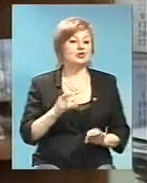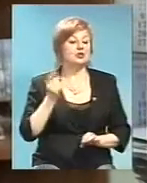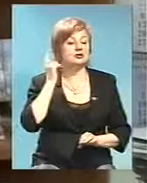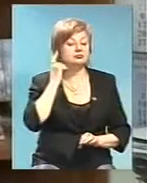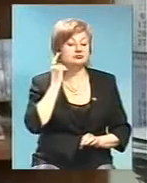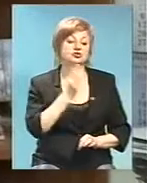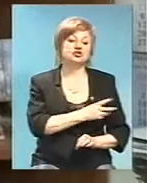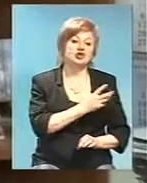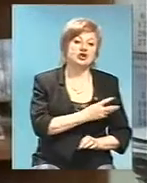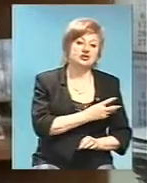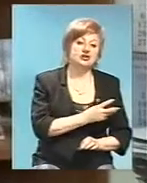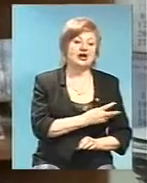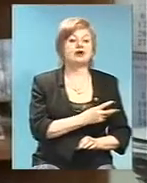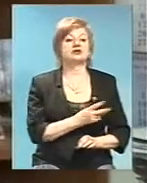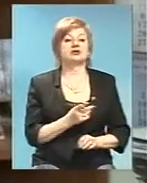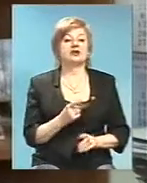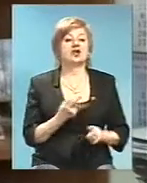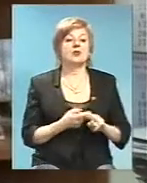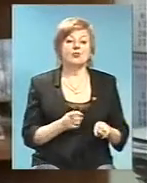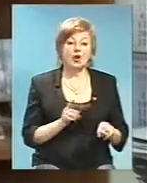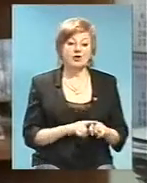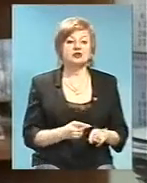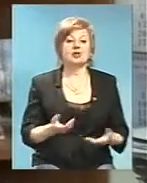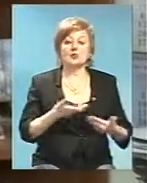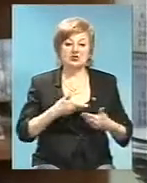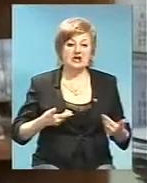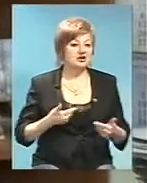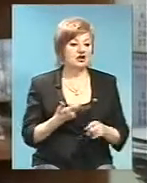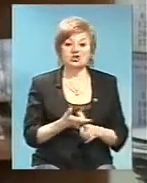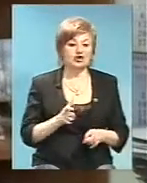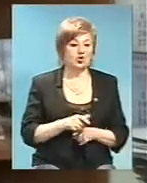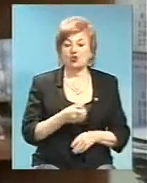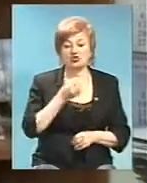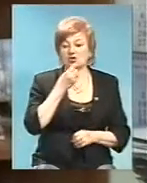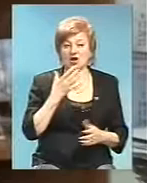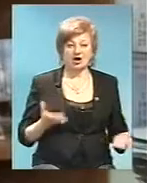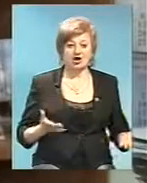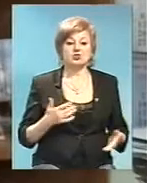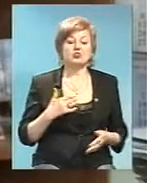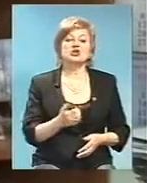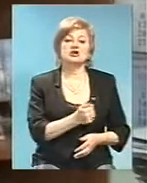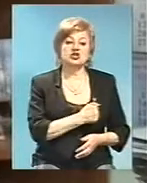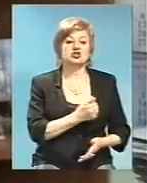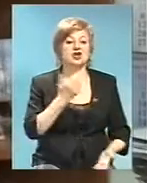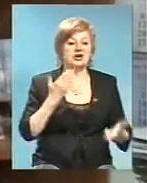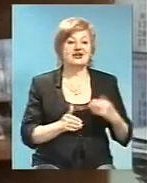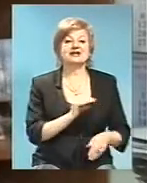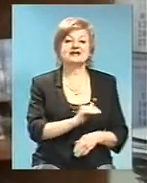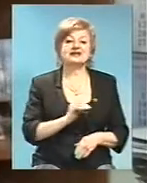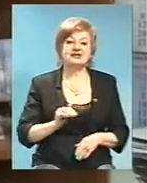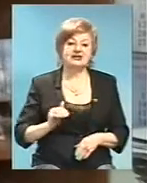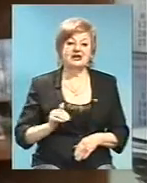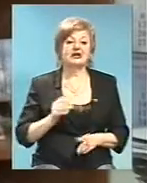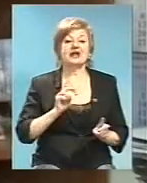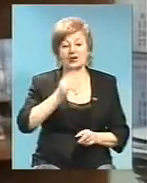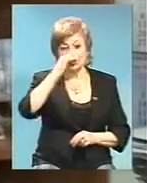хист до музики, мала слух. І тому для нас це не дуже добрий варіант. Мені дуже шкода буде, якщо діти, які